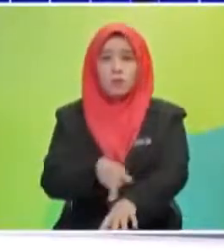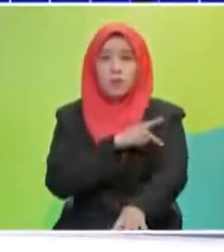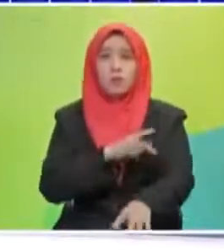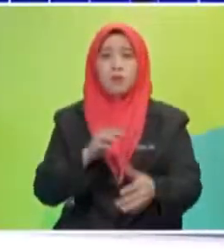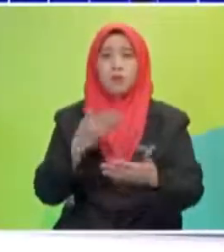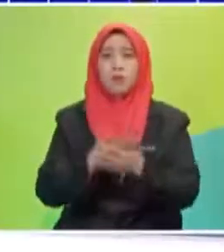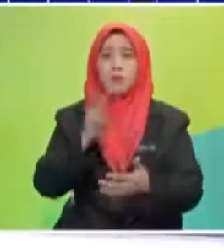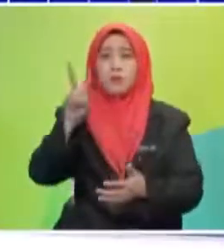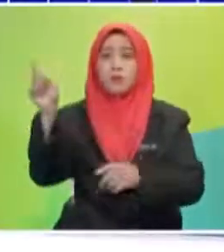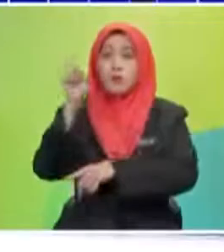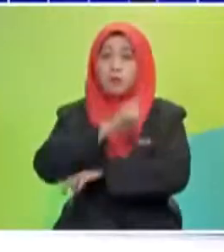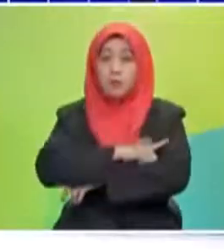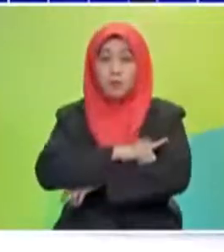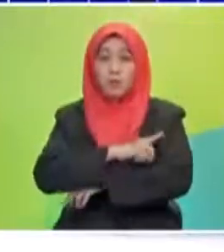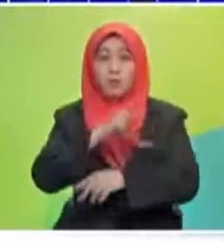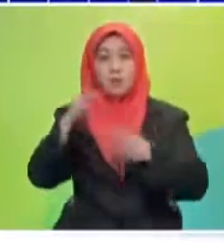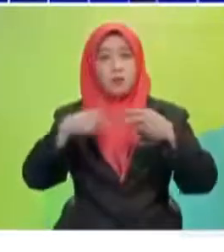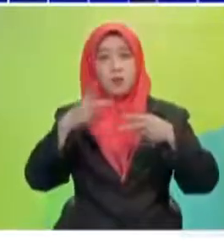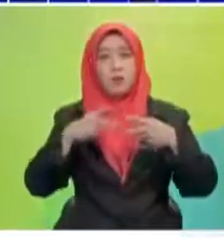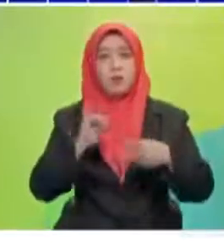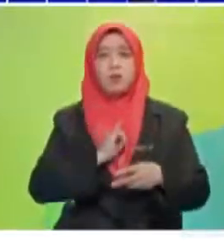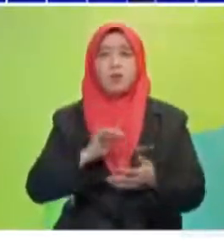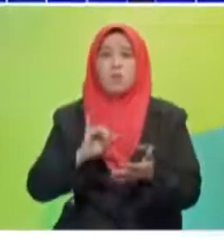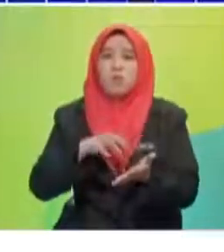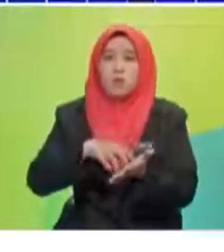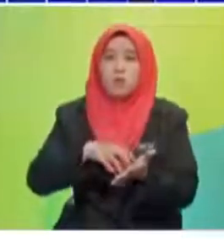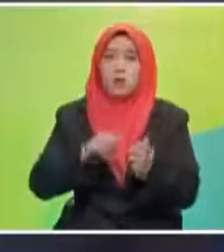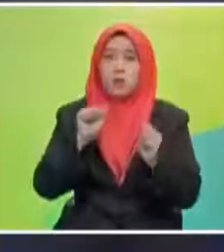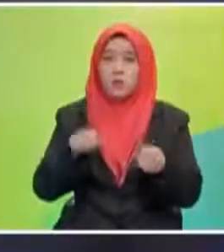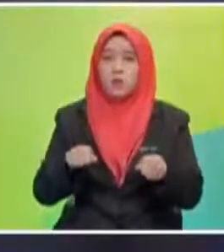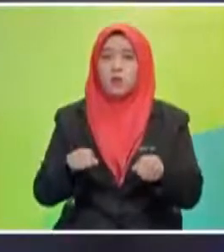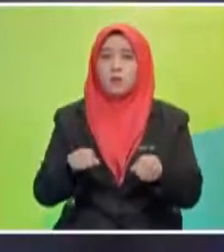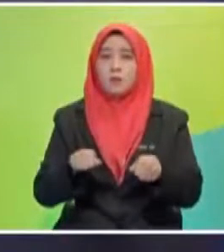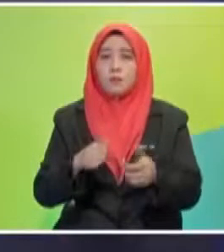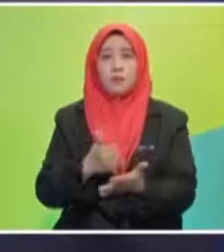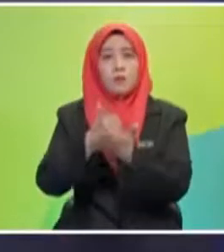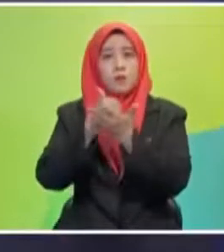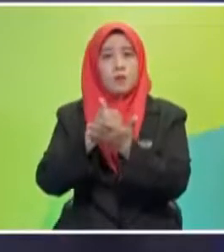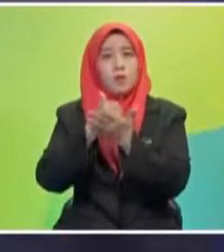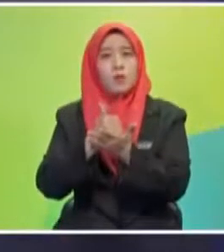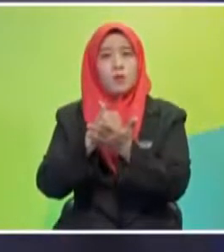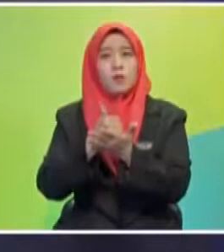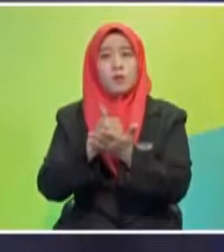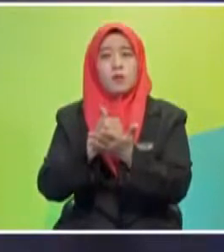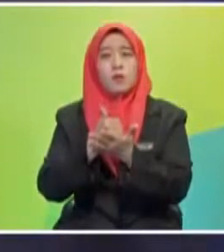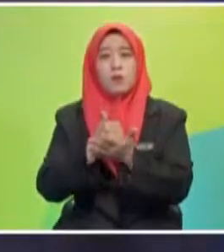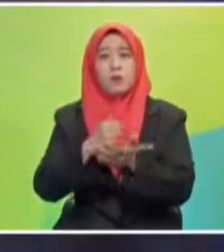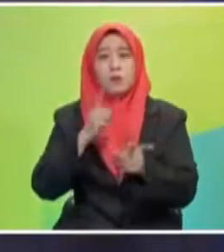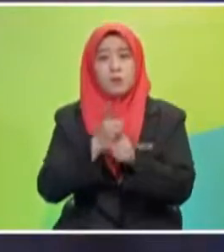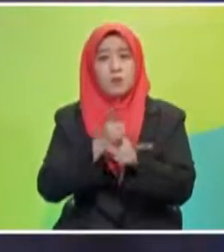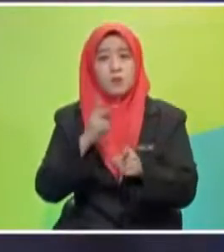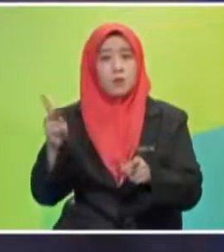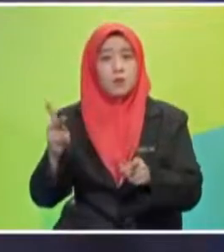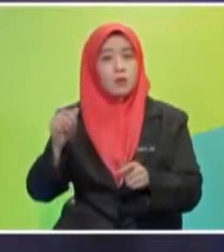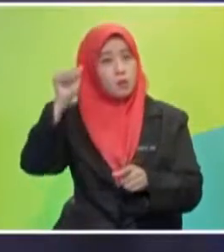saya Fani wes muleh Tolong bantu untuk iPad Iya ke Iman komponen